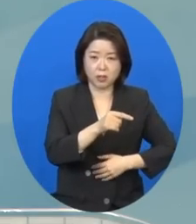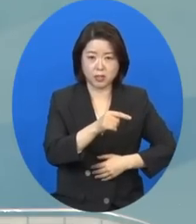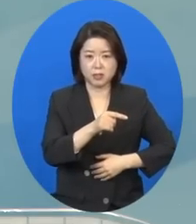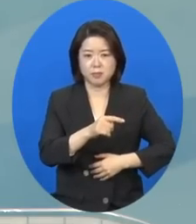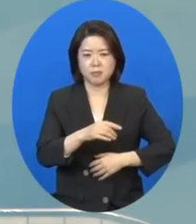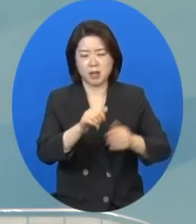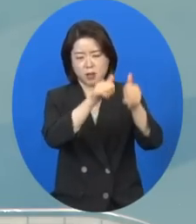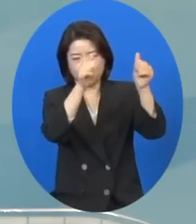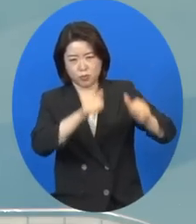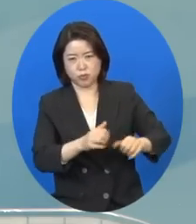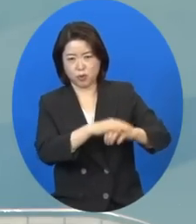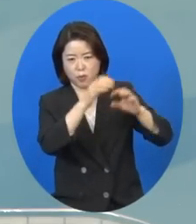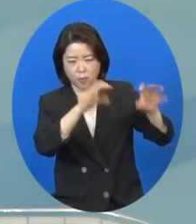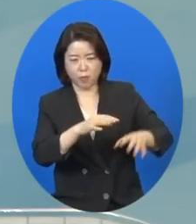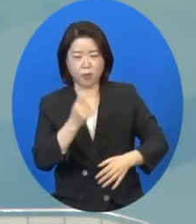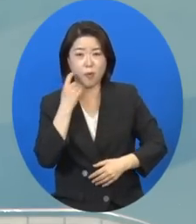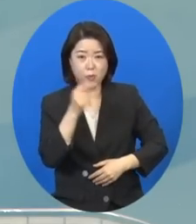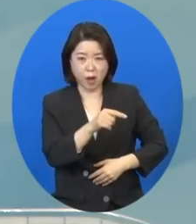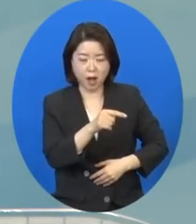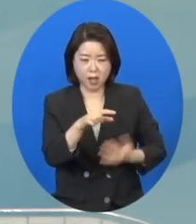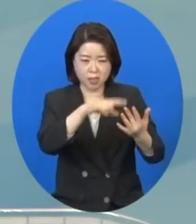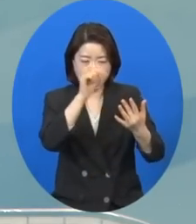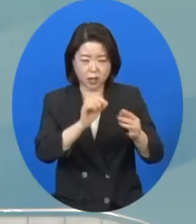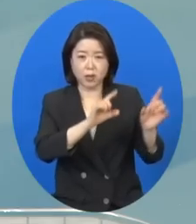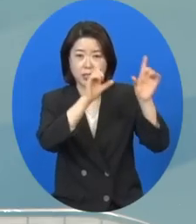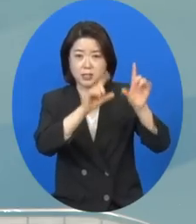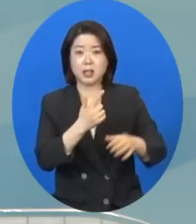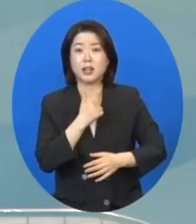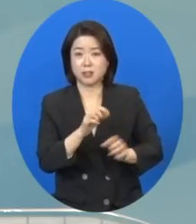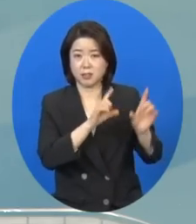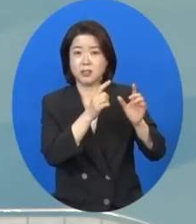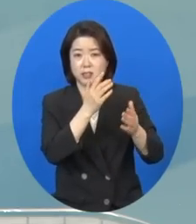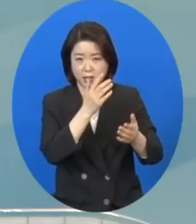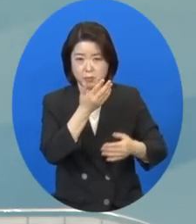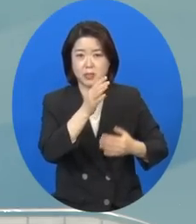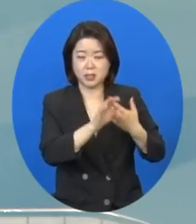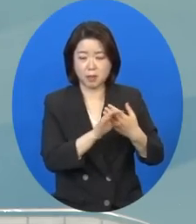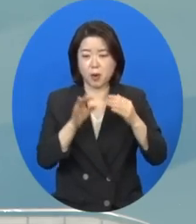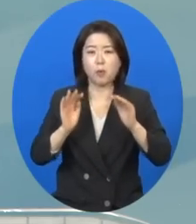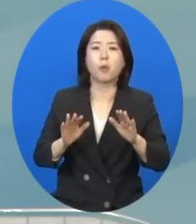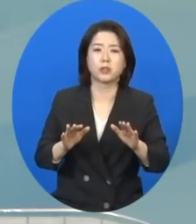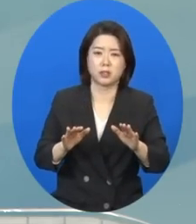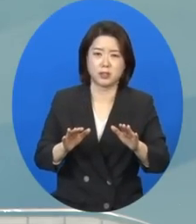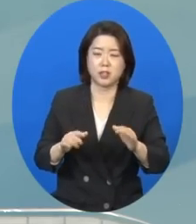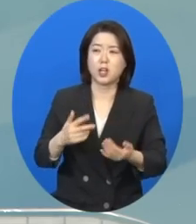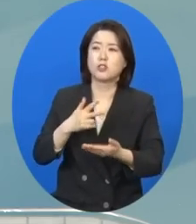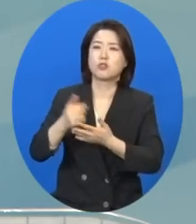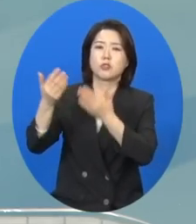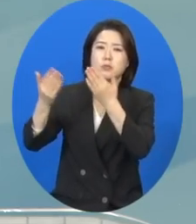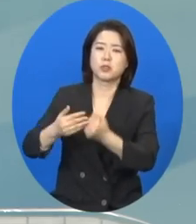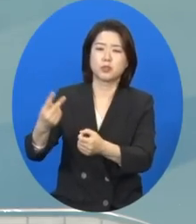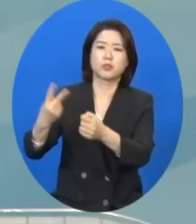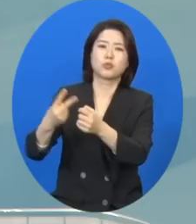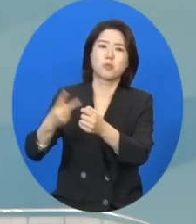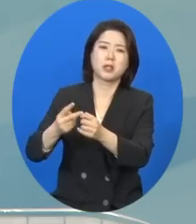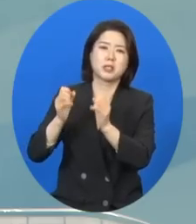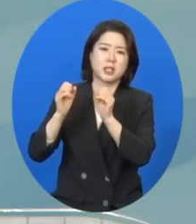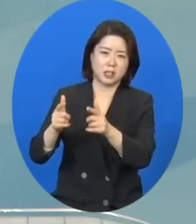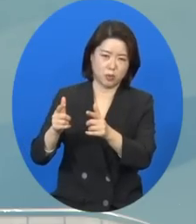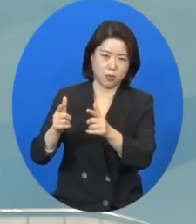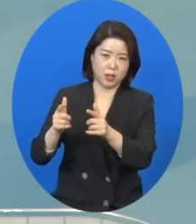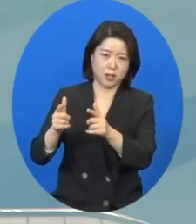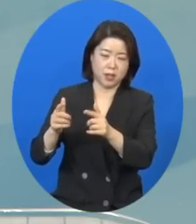헛된 우상과 거짓 왕을 택하여 살았던 삶이라면 바로 오늘이 주님이 주신 두 번째 기회고